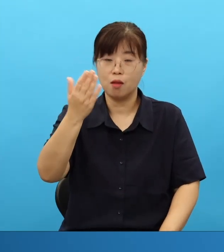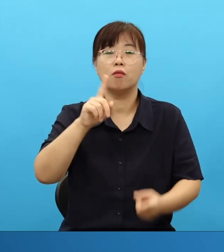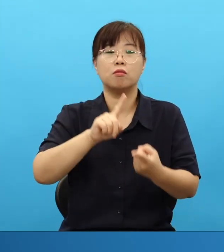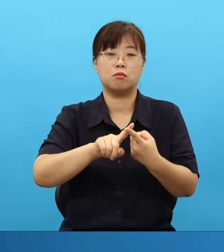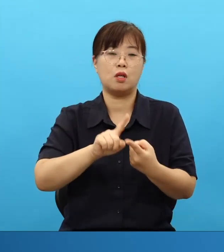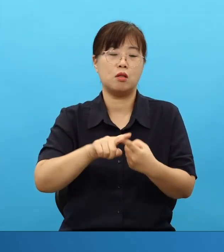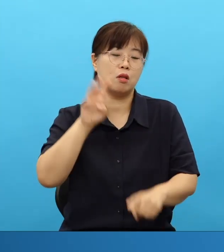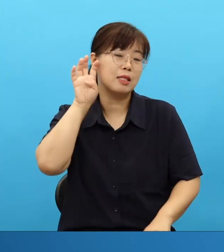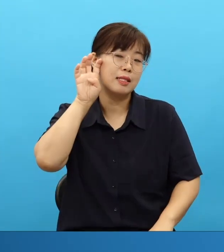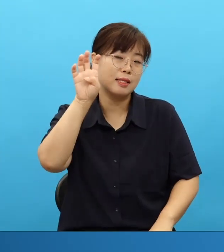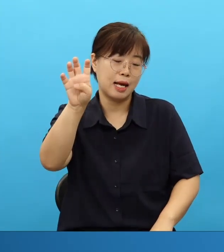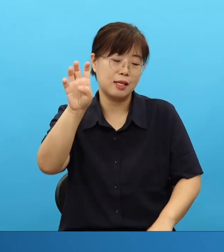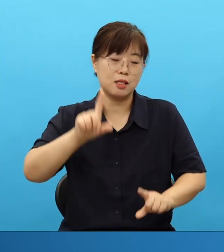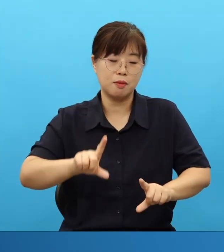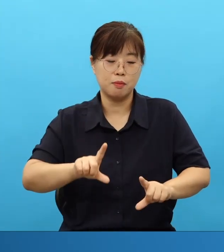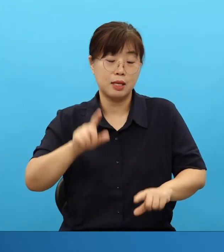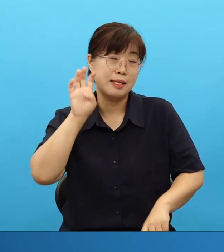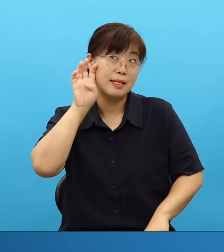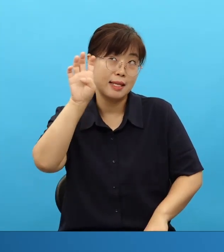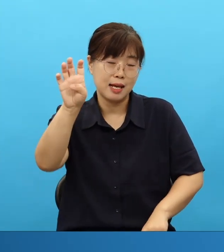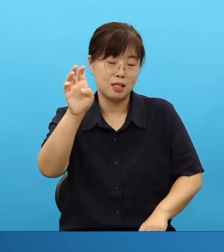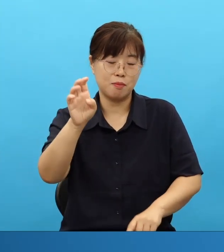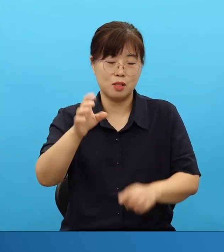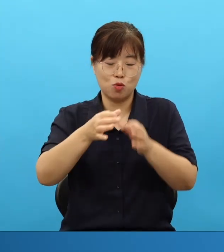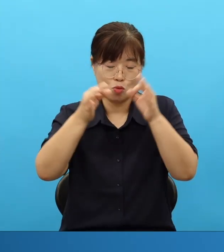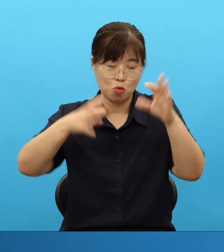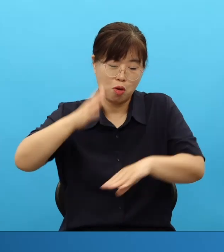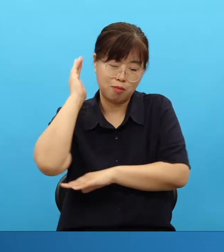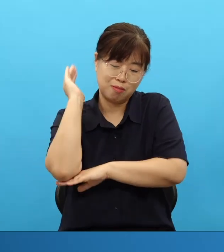설명했어요 저는 부자고 기도시작